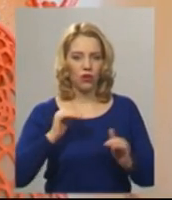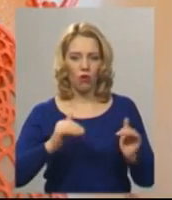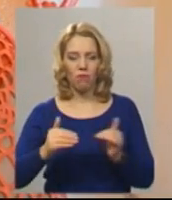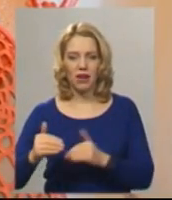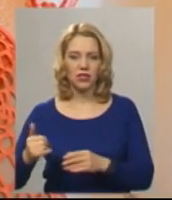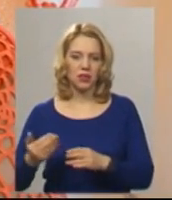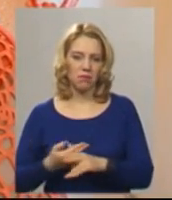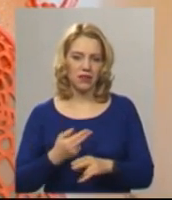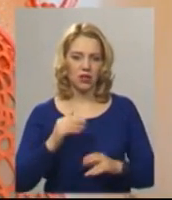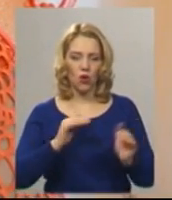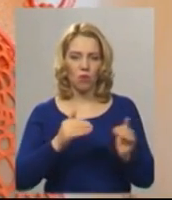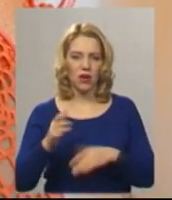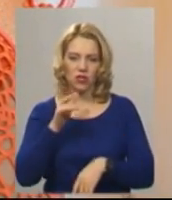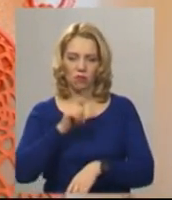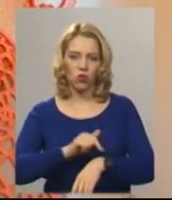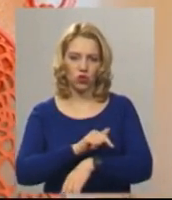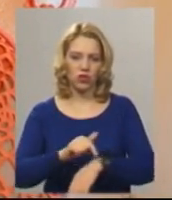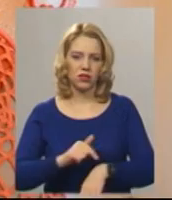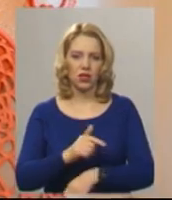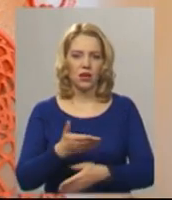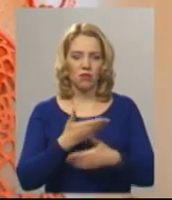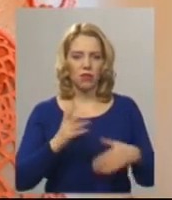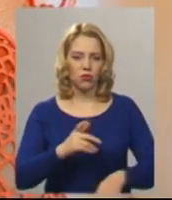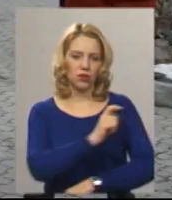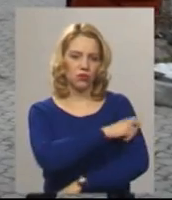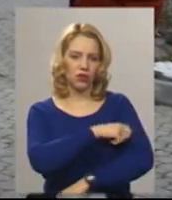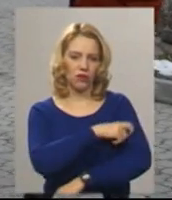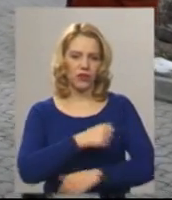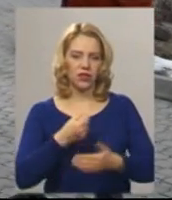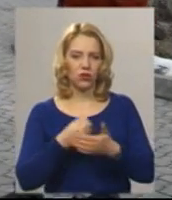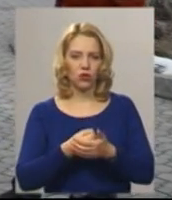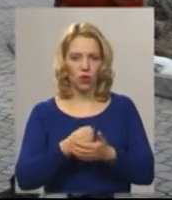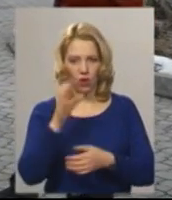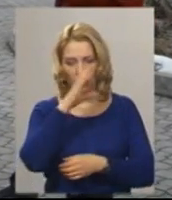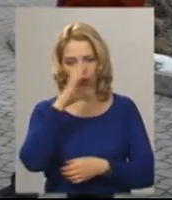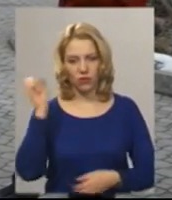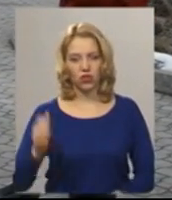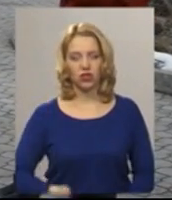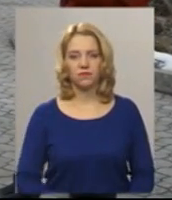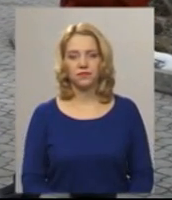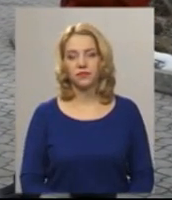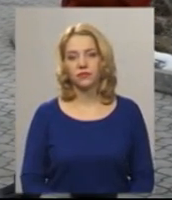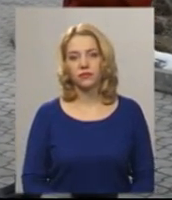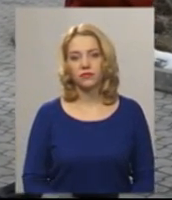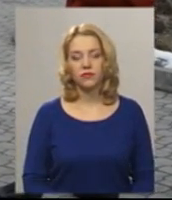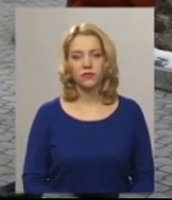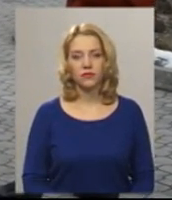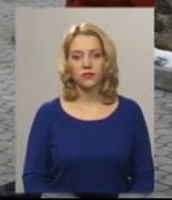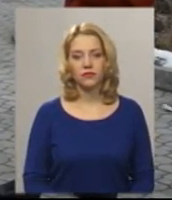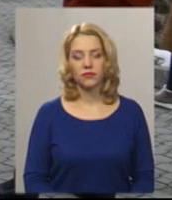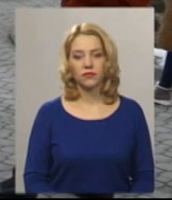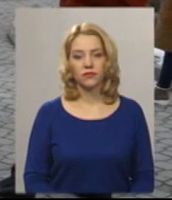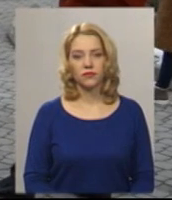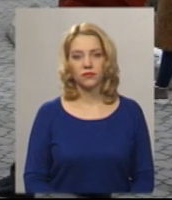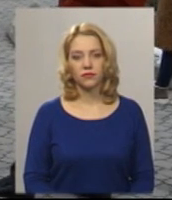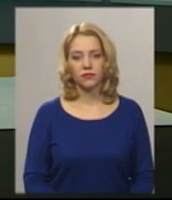без обмежень по часу, оскільки ми будемо чергувати до опівночі. Анастасія Збродова, Юрій Чорний, Андрій Гуменний. Новини на Суспільному.